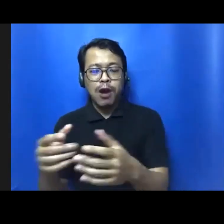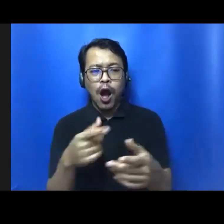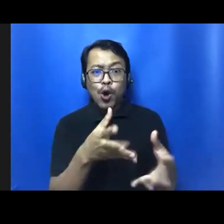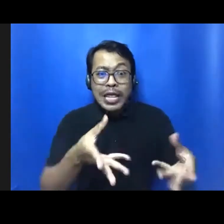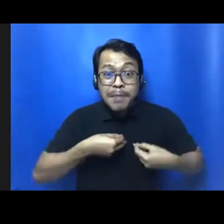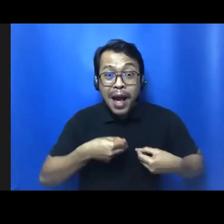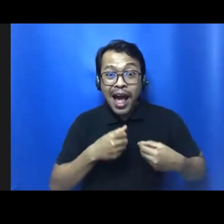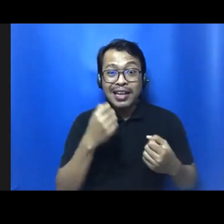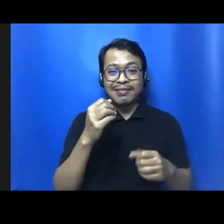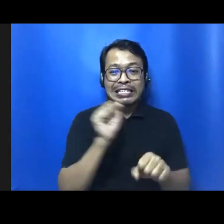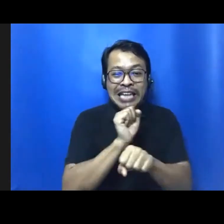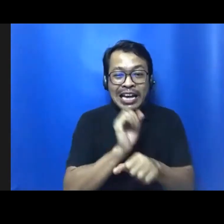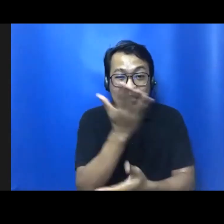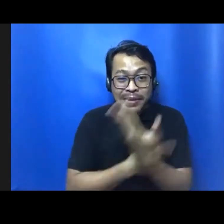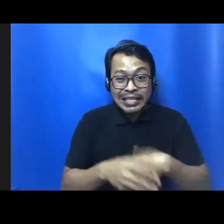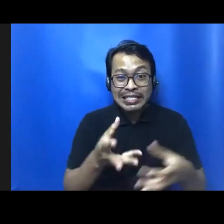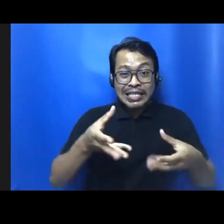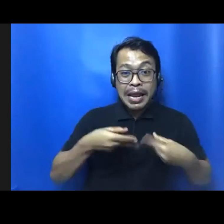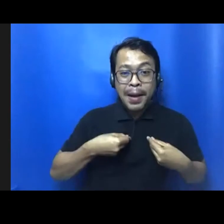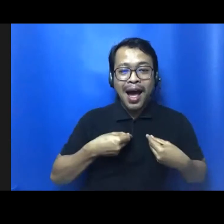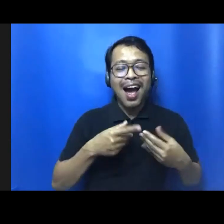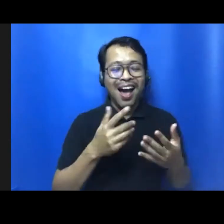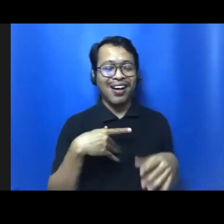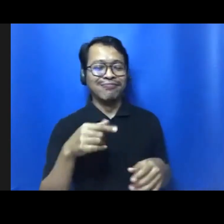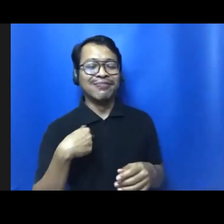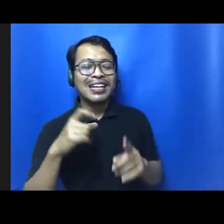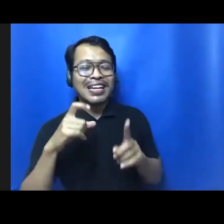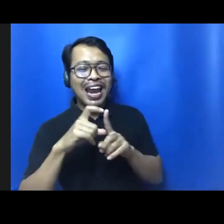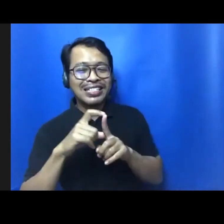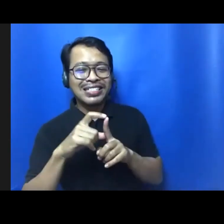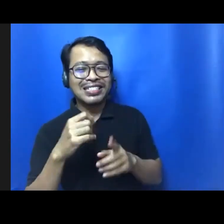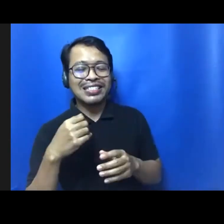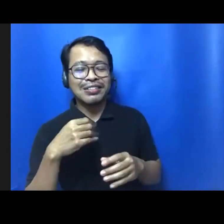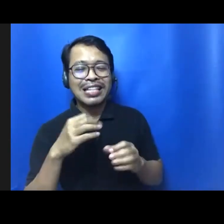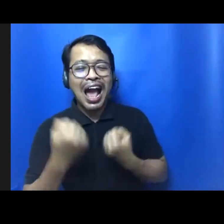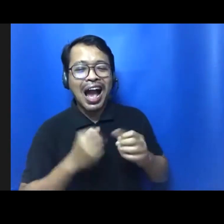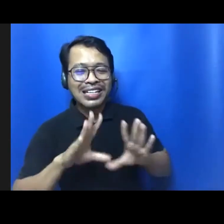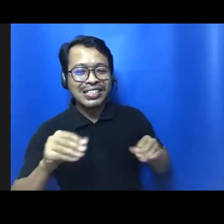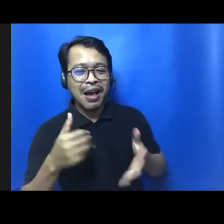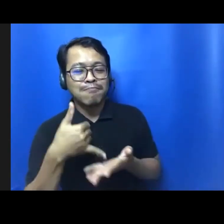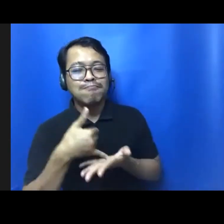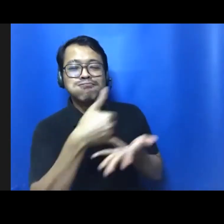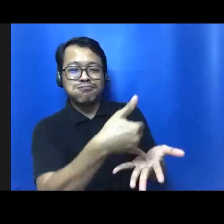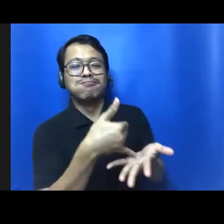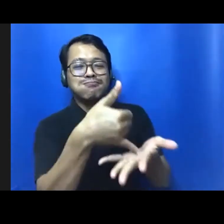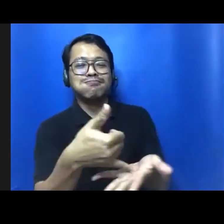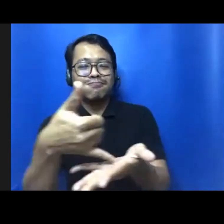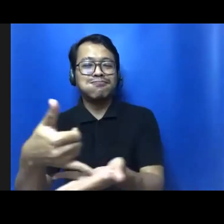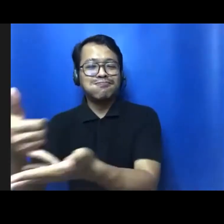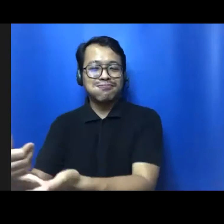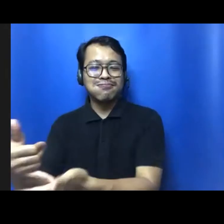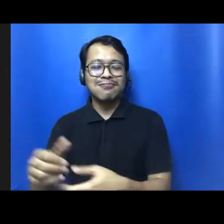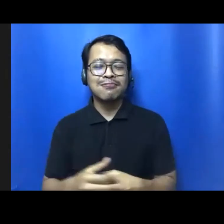penyandang disabilitas. Nah, itu beberapa yang kami lakukan. Kalau pengalaman sih banyak,